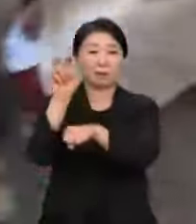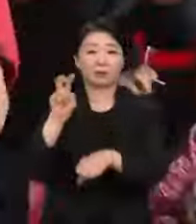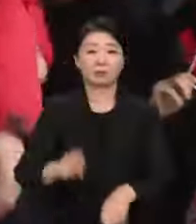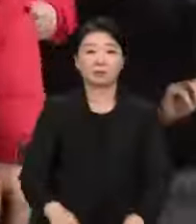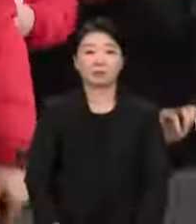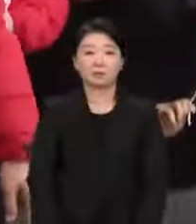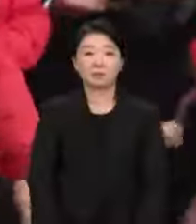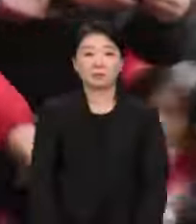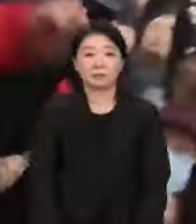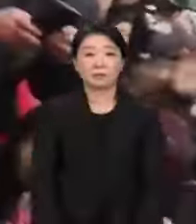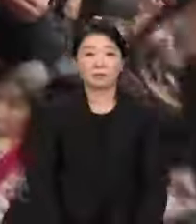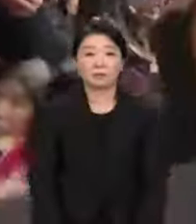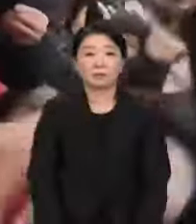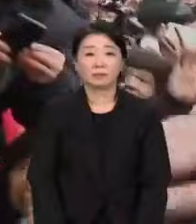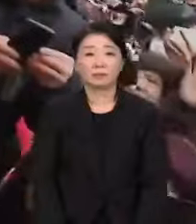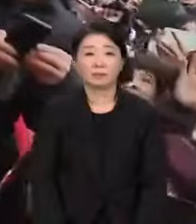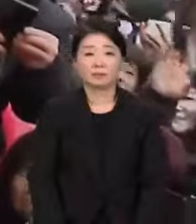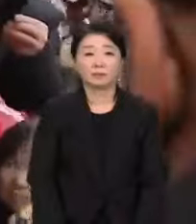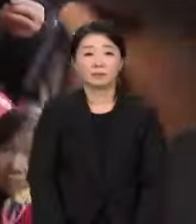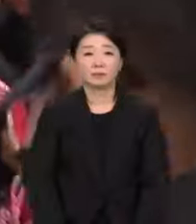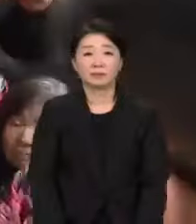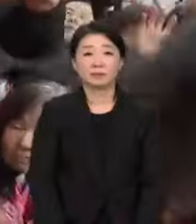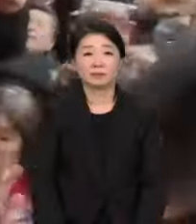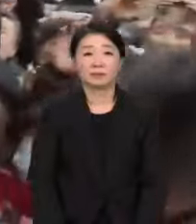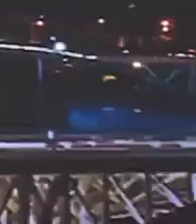있습니다. JTBC 하혜빈입니다.